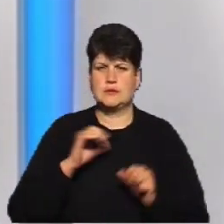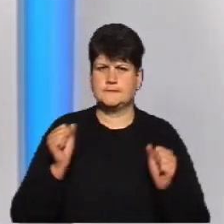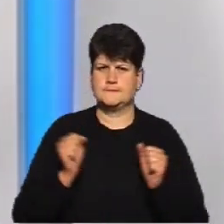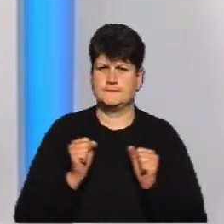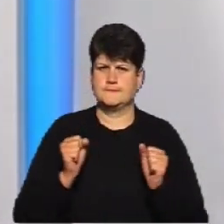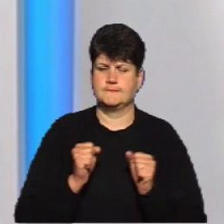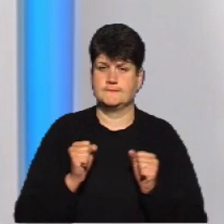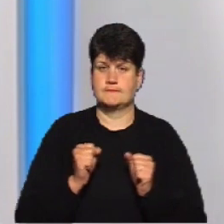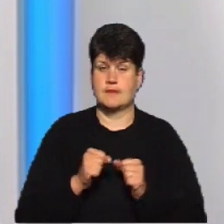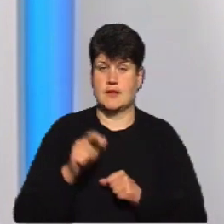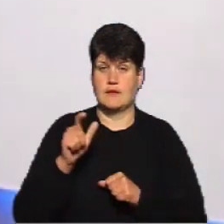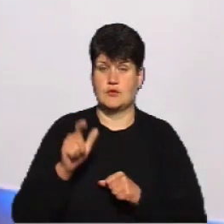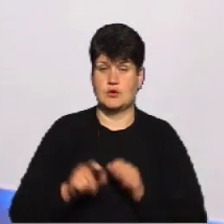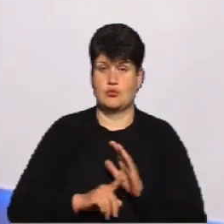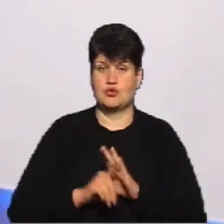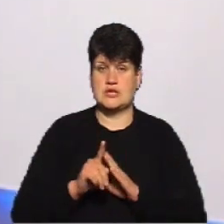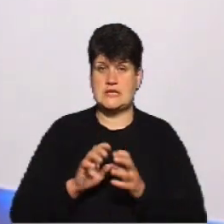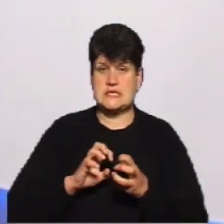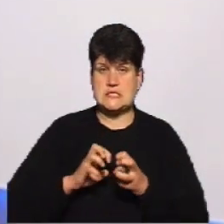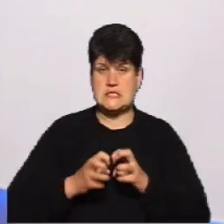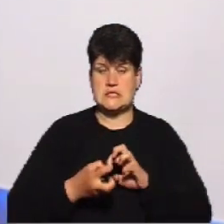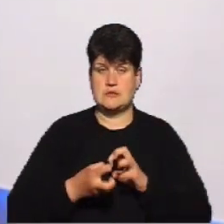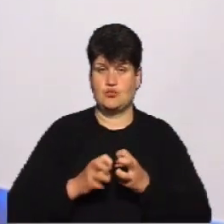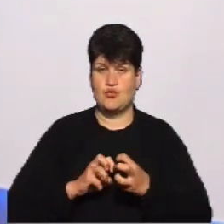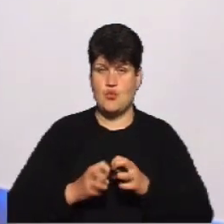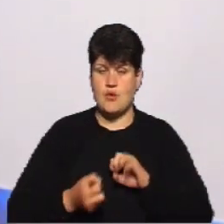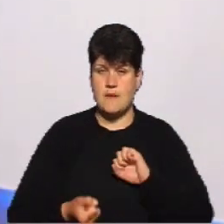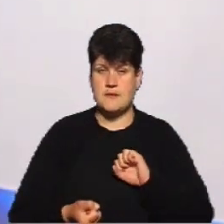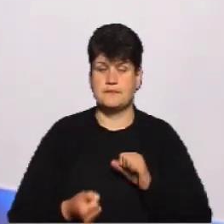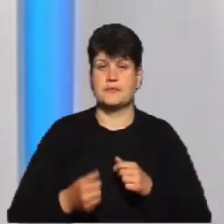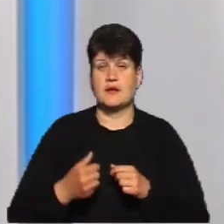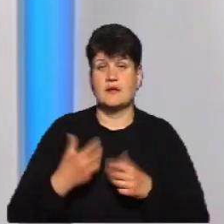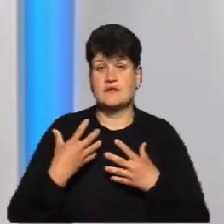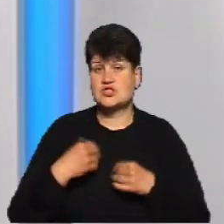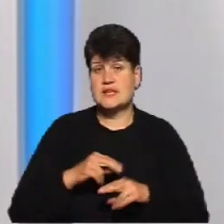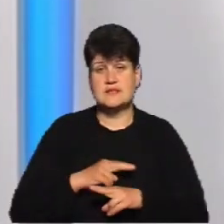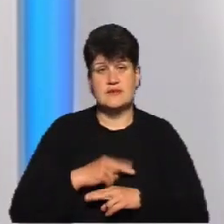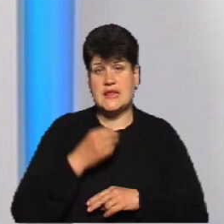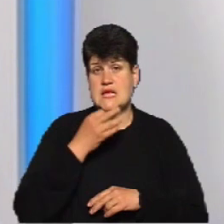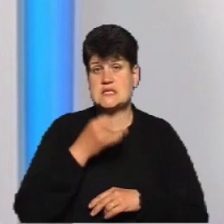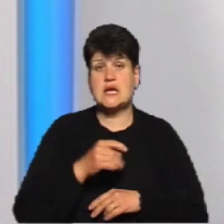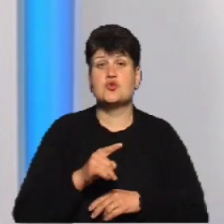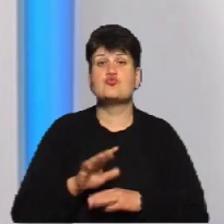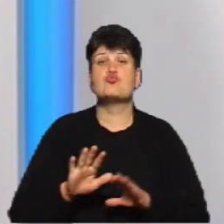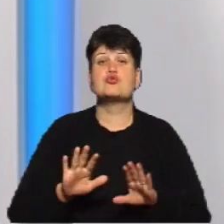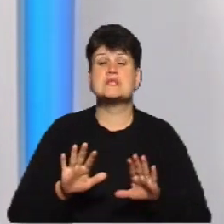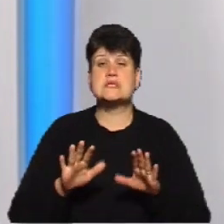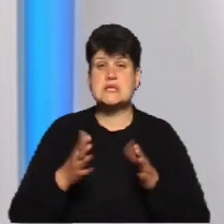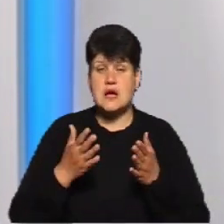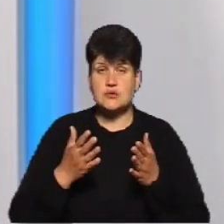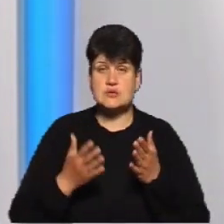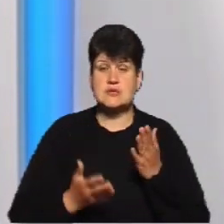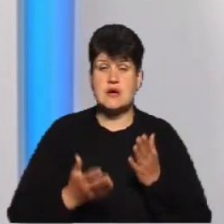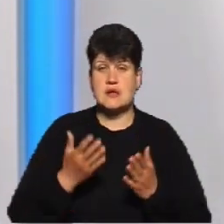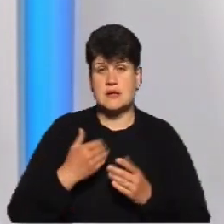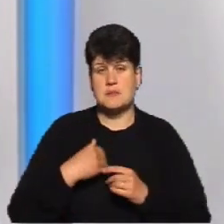людини почалися судоми. Звичайно, як вона вже загинула, то вона вже не скаже, чому так сталося, але ми так можемо